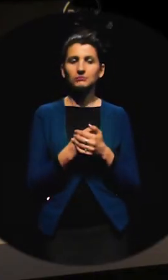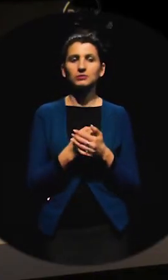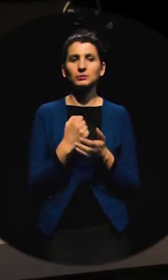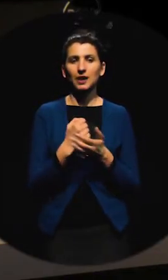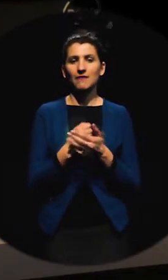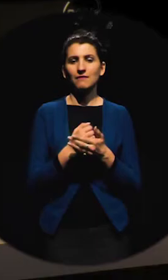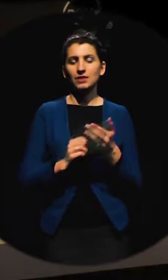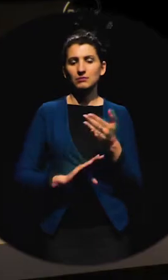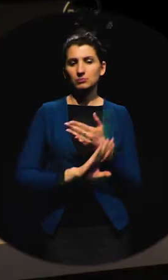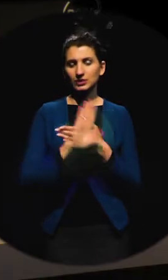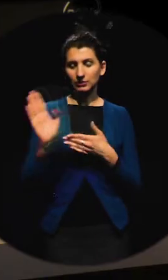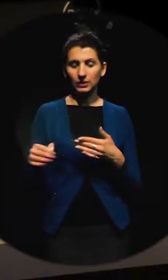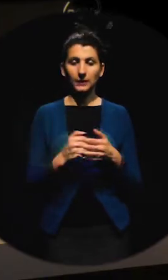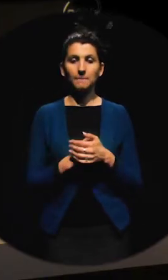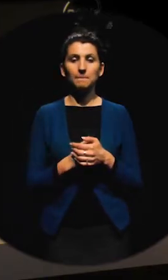strony dramaturgicznej, bo